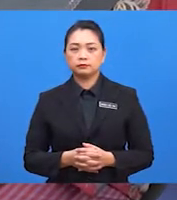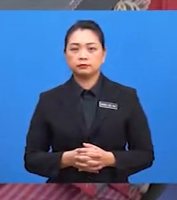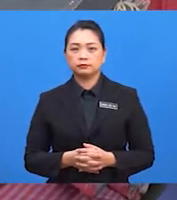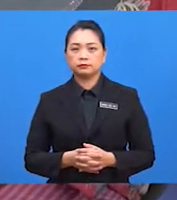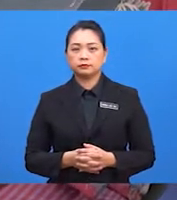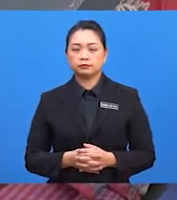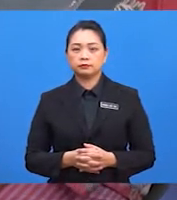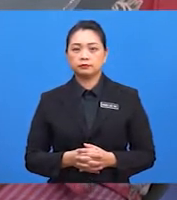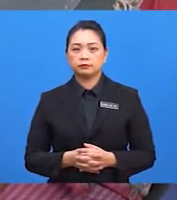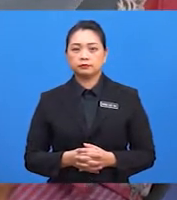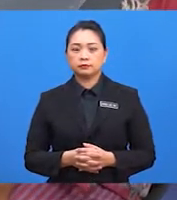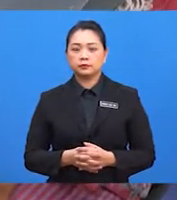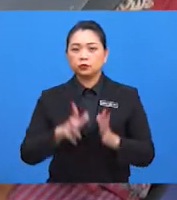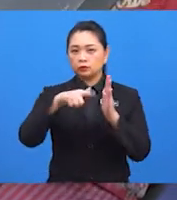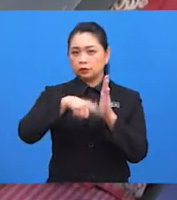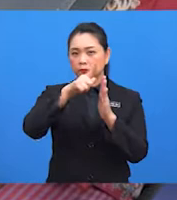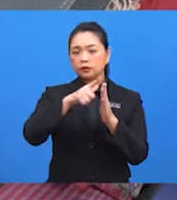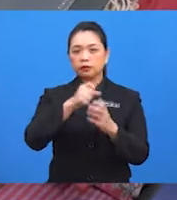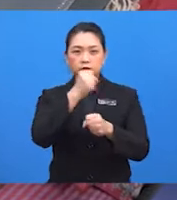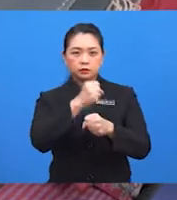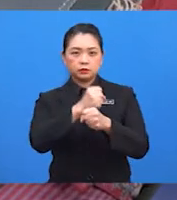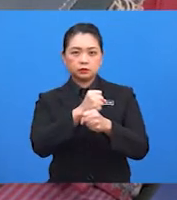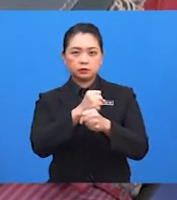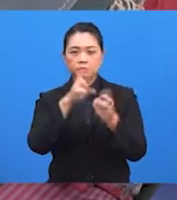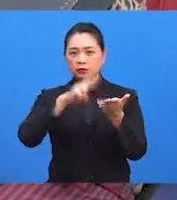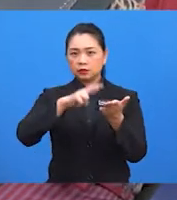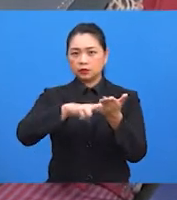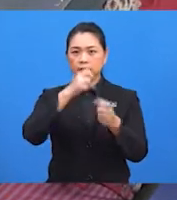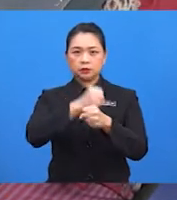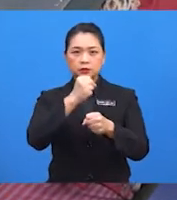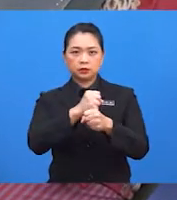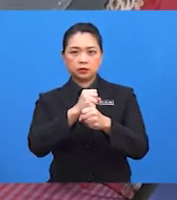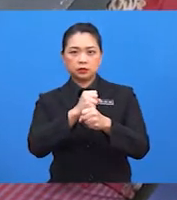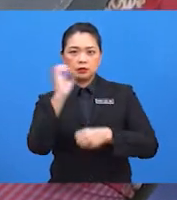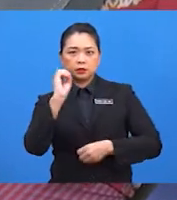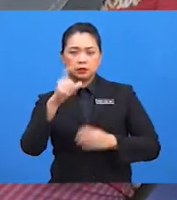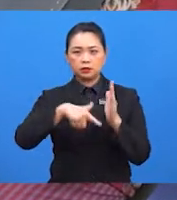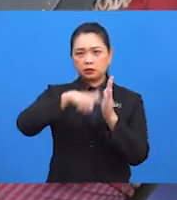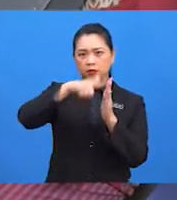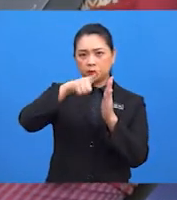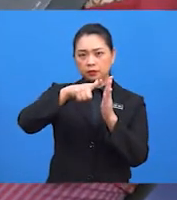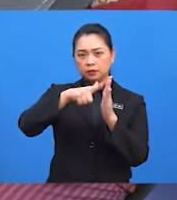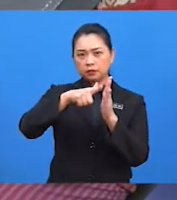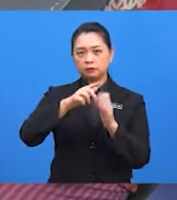melebihi 10%. Jadi tinggi itu. Boleh tinggi. Saya teruskan lagi? Oh, sila. Dengan kestabilan ekonomi.